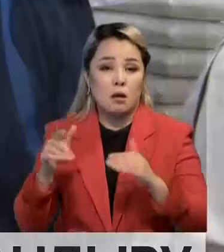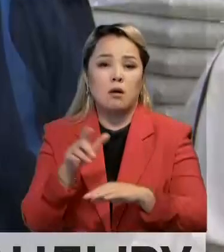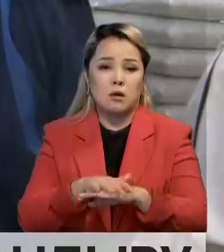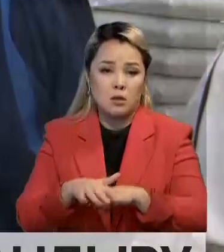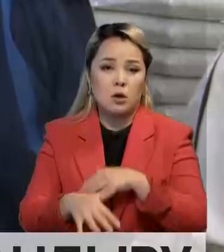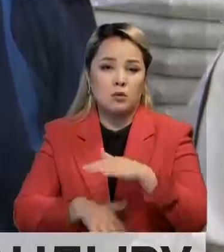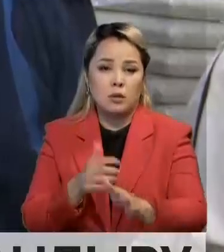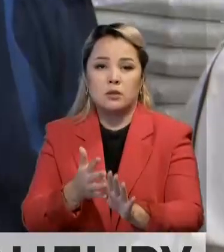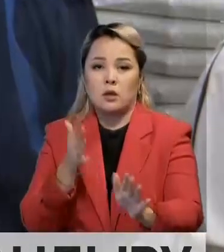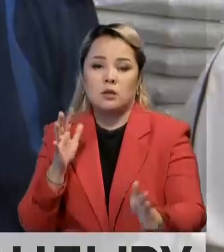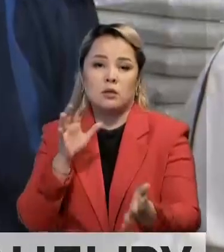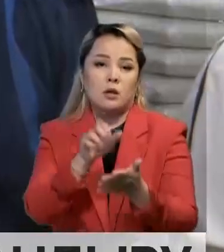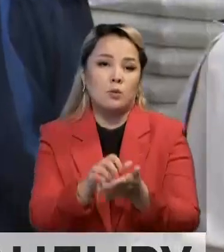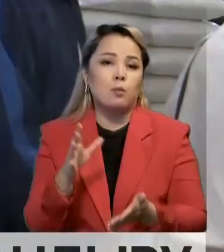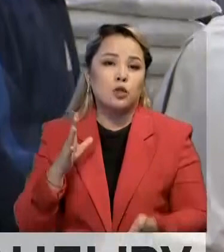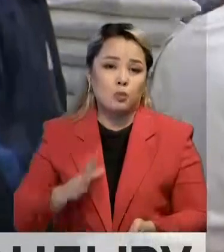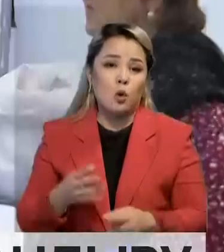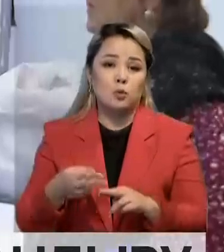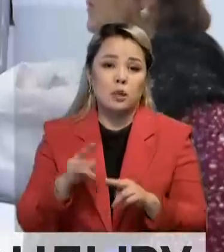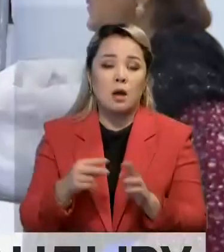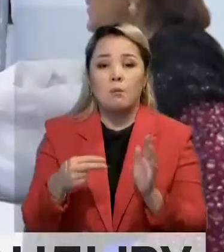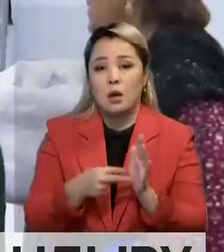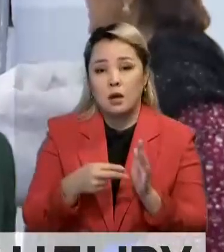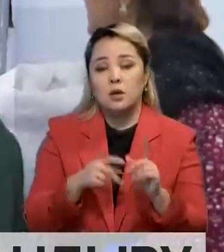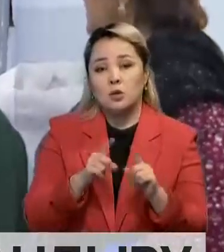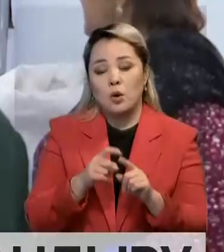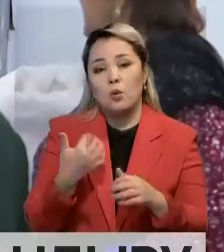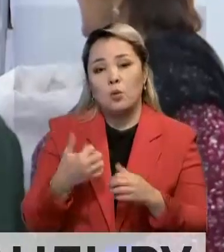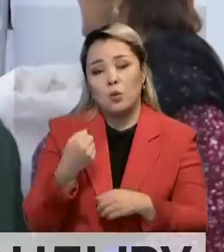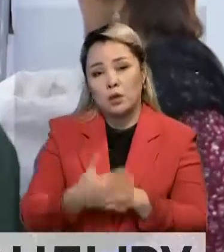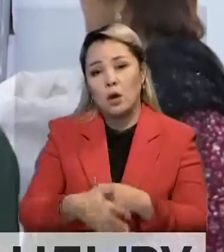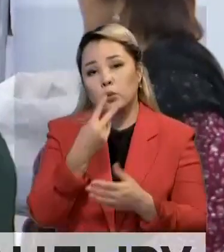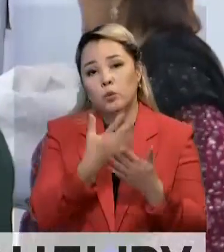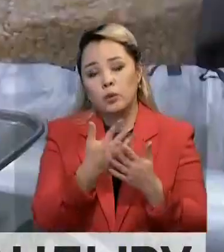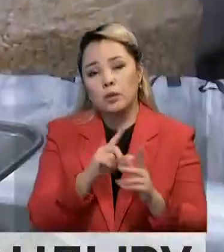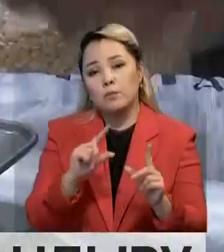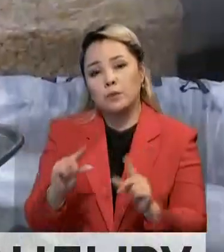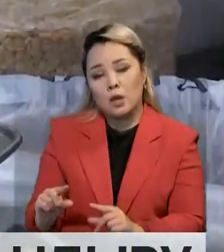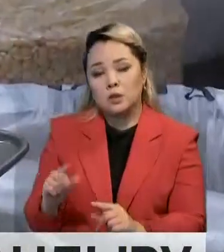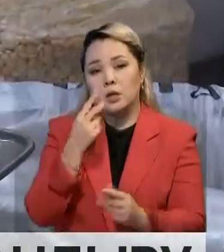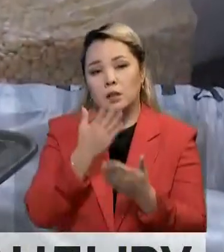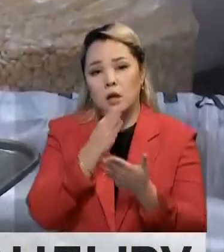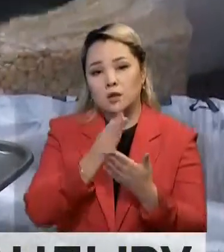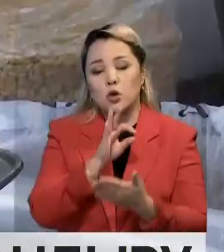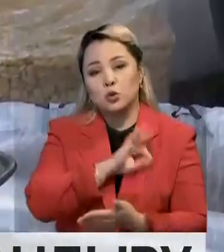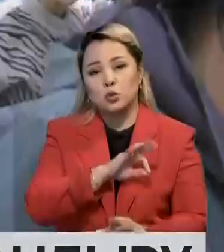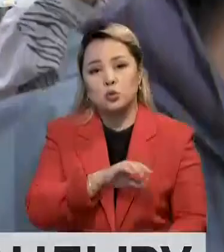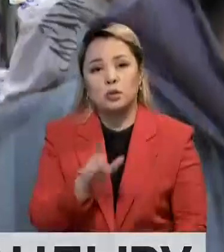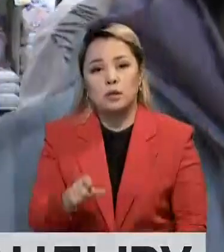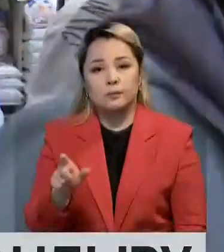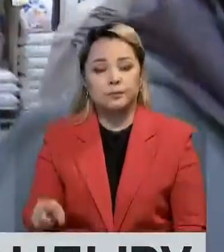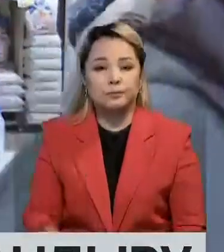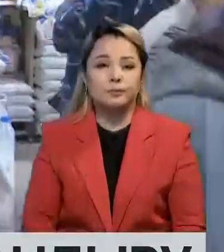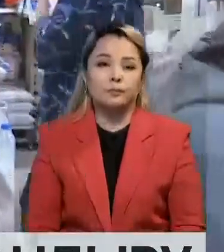халық ұзын сонар кезекке тұруға мәжбір. Өйткені бұл бағаның өзі орталықтағы көрсеткіштен бір шама төмен дейді тұтынушылар.